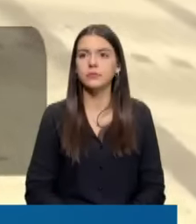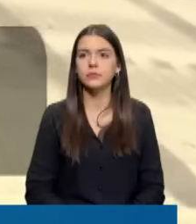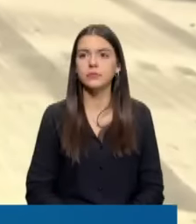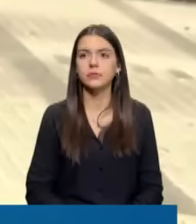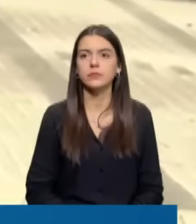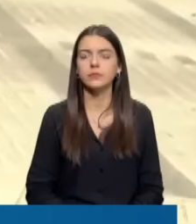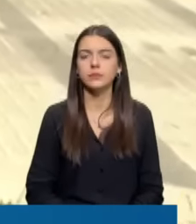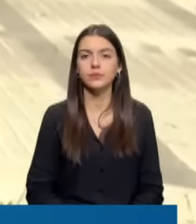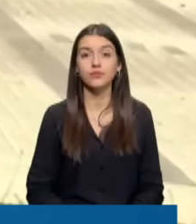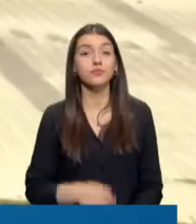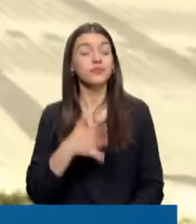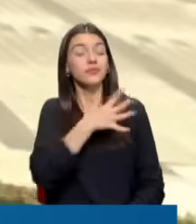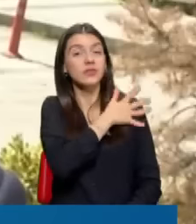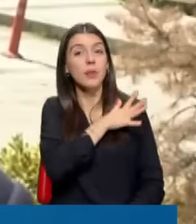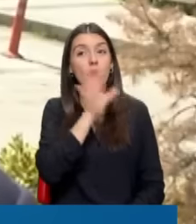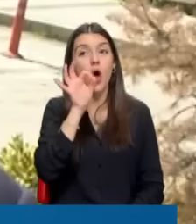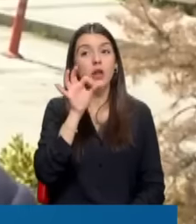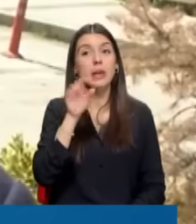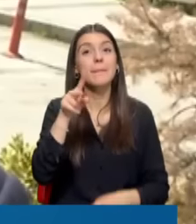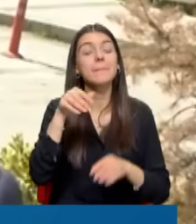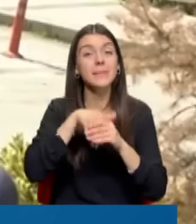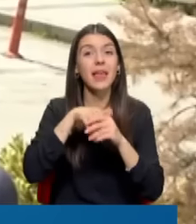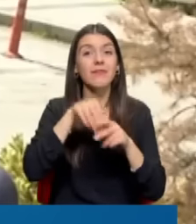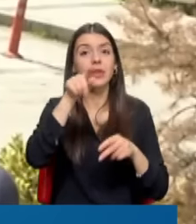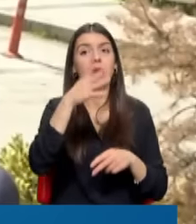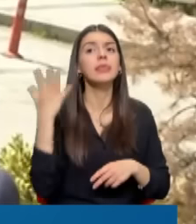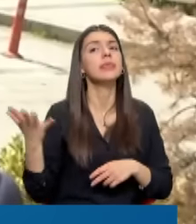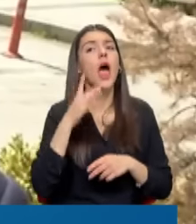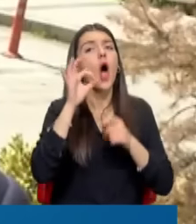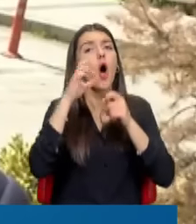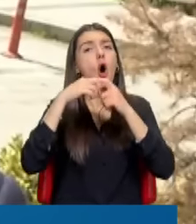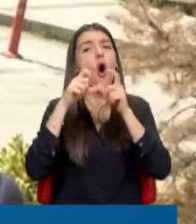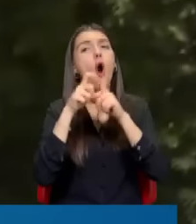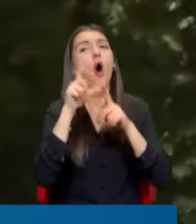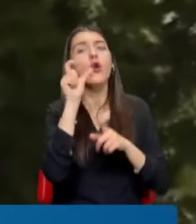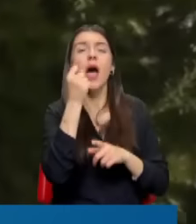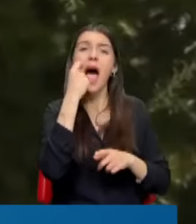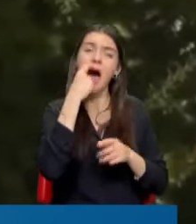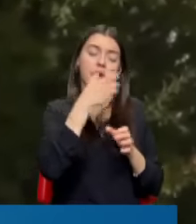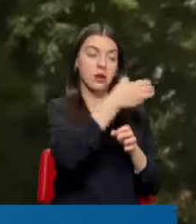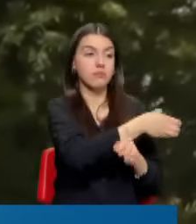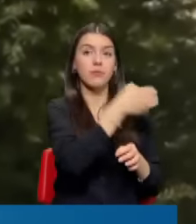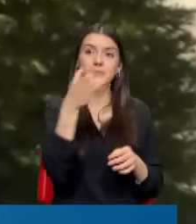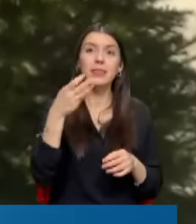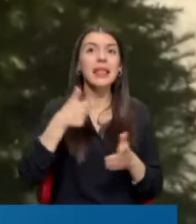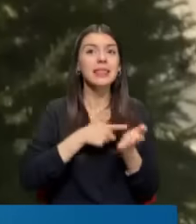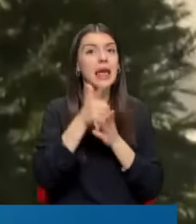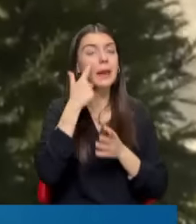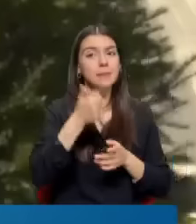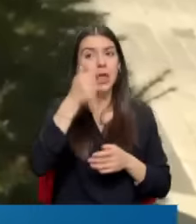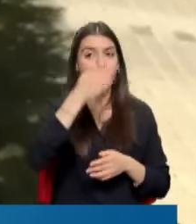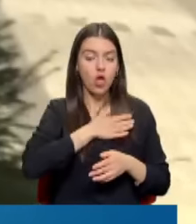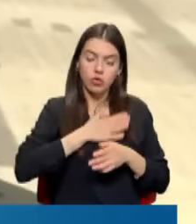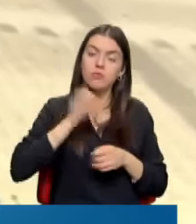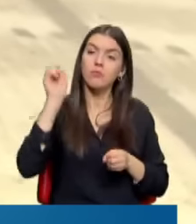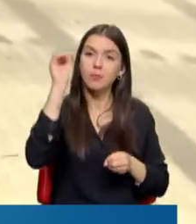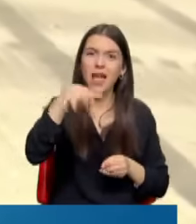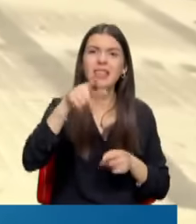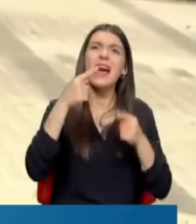oldu. CHP Ordu Milletvekili Mustafa Adıgüzel ta Ordu'dan kavanozun içinde Ankara'ya getirip Tarım Bakanlığı önüne bırakmıştı.